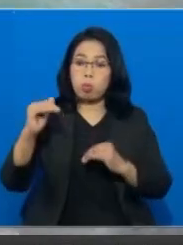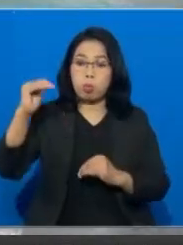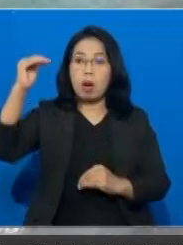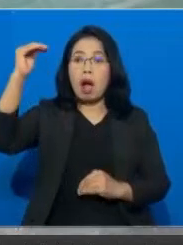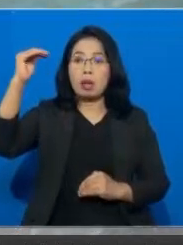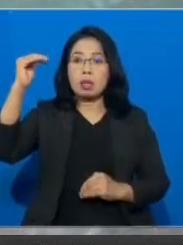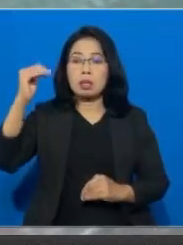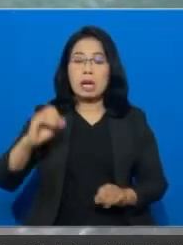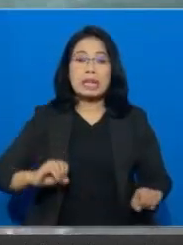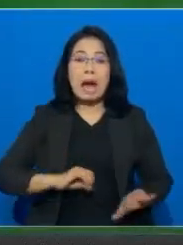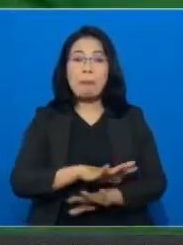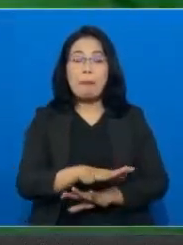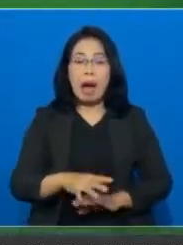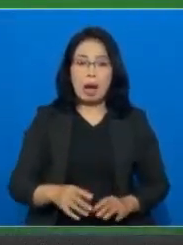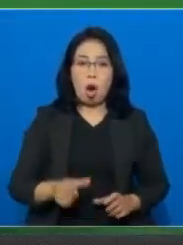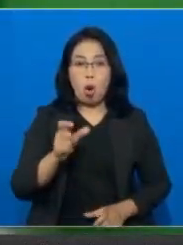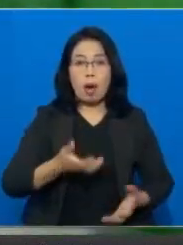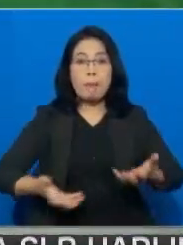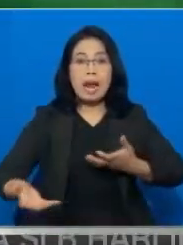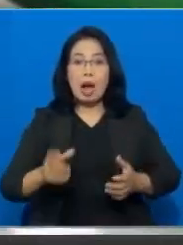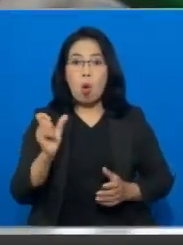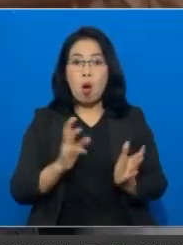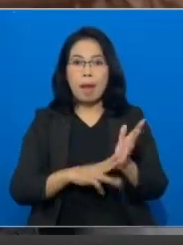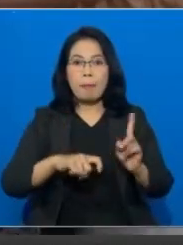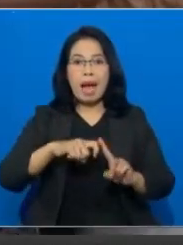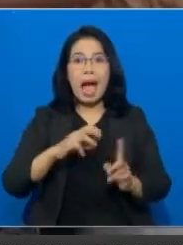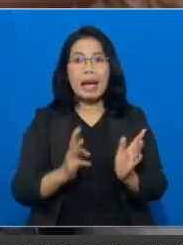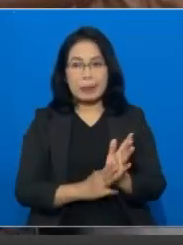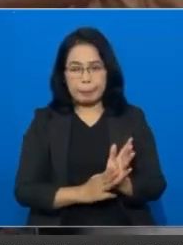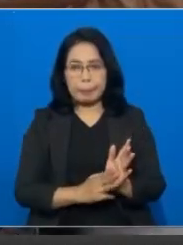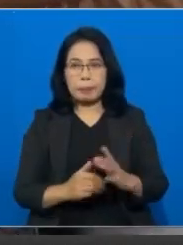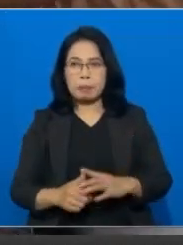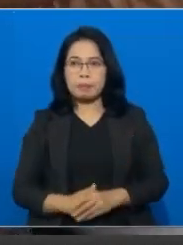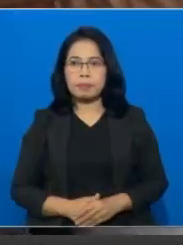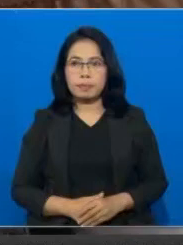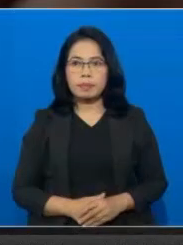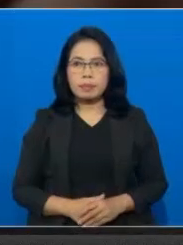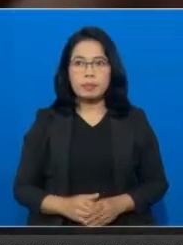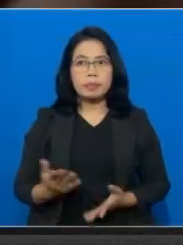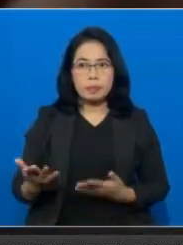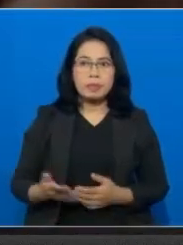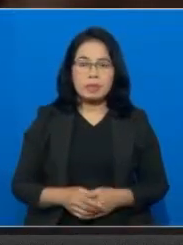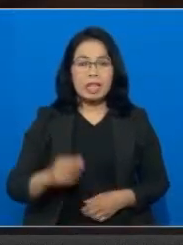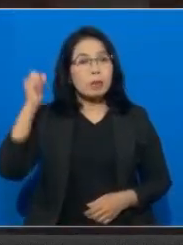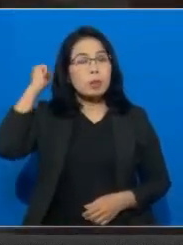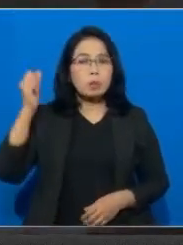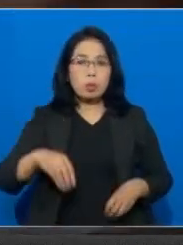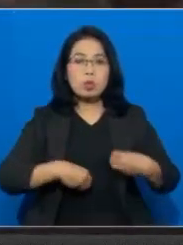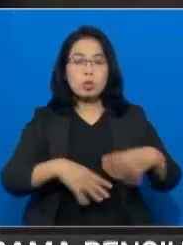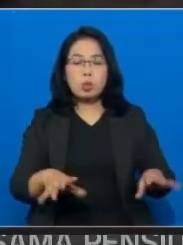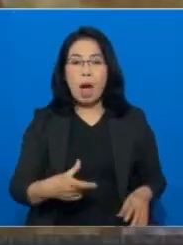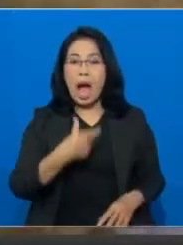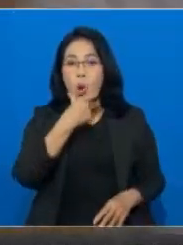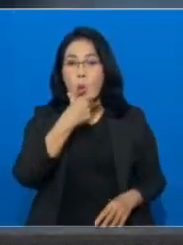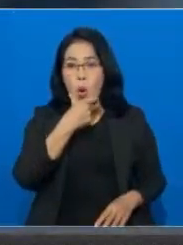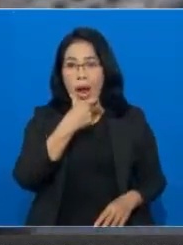UMKM di bidang makanan. Hal ini dirasakan Yuaningsih yang menggeluti usaha produksi kue basah. Ditemui Minggu siang, Yuaningsih